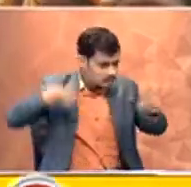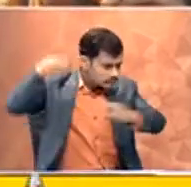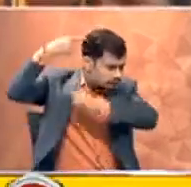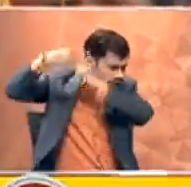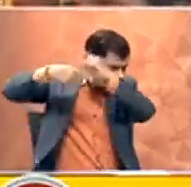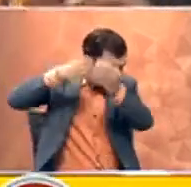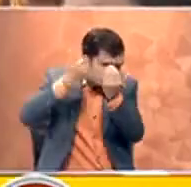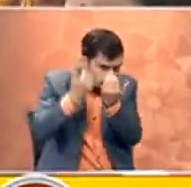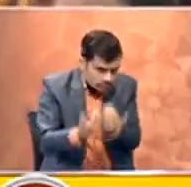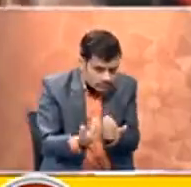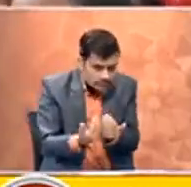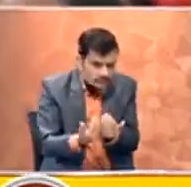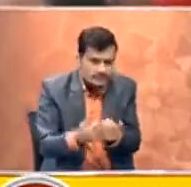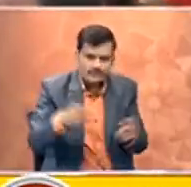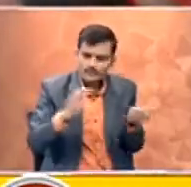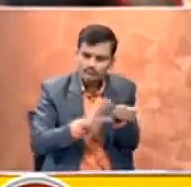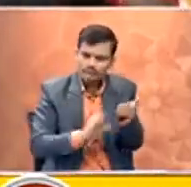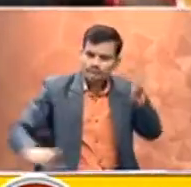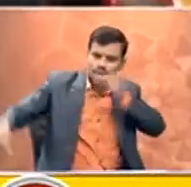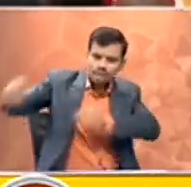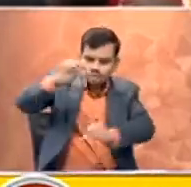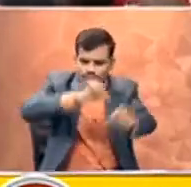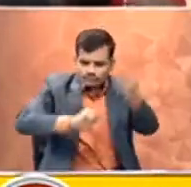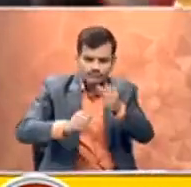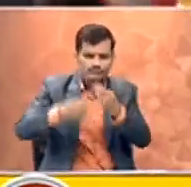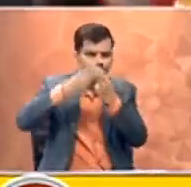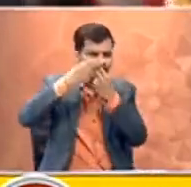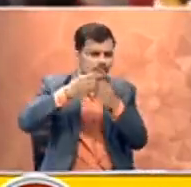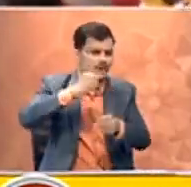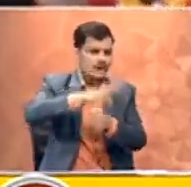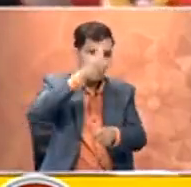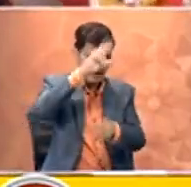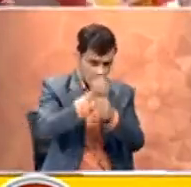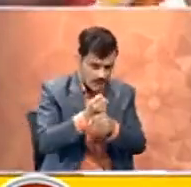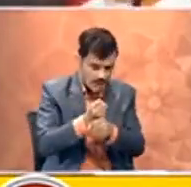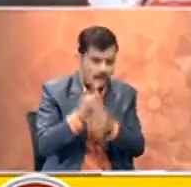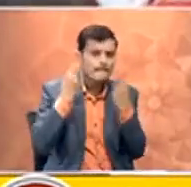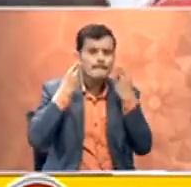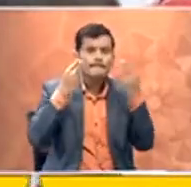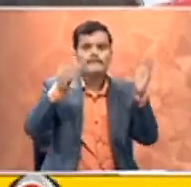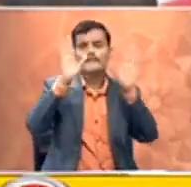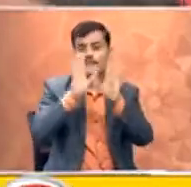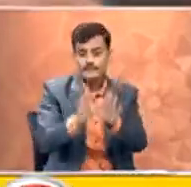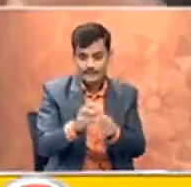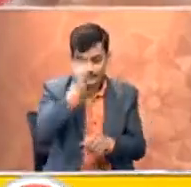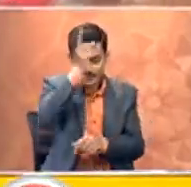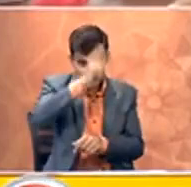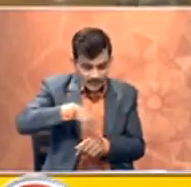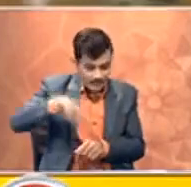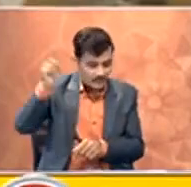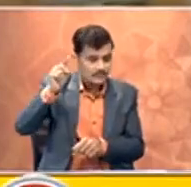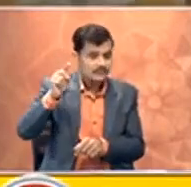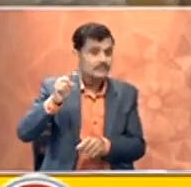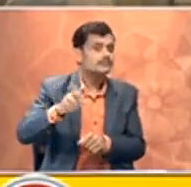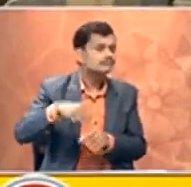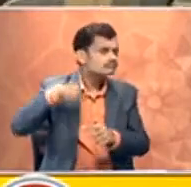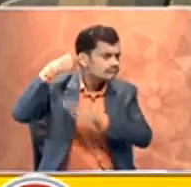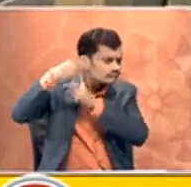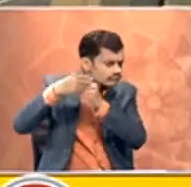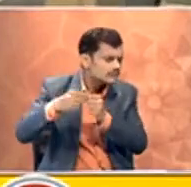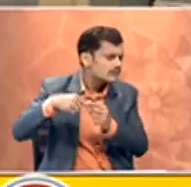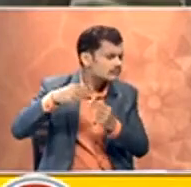साथ अपनी वैज्ञानिकता और व्याकरण के लिए भी जानी जाती है। भारत का कितना ही प्राचीन